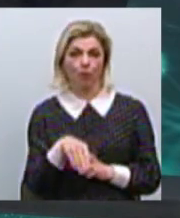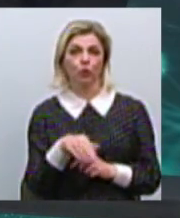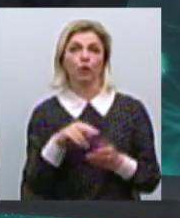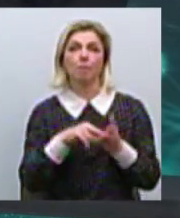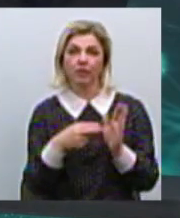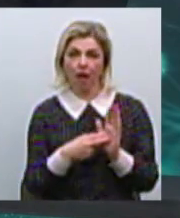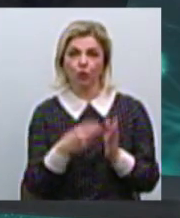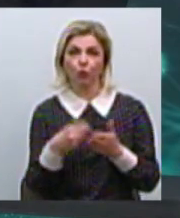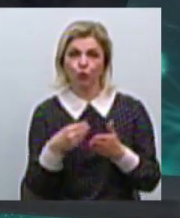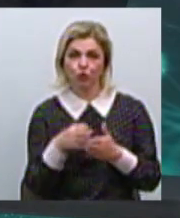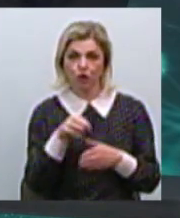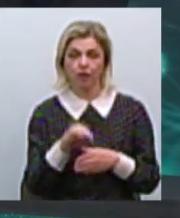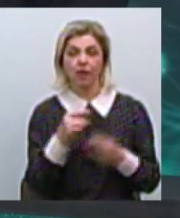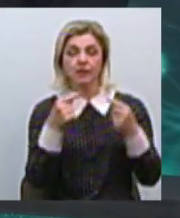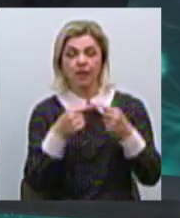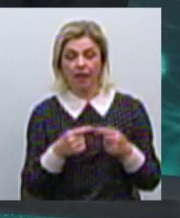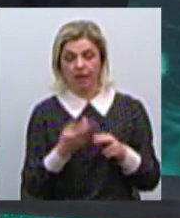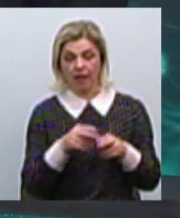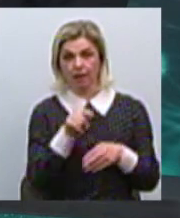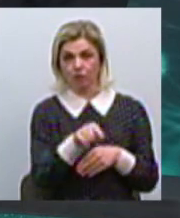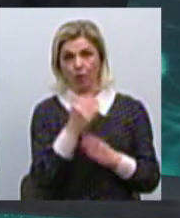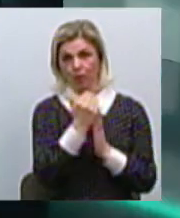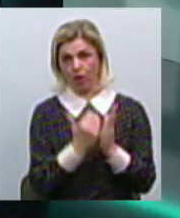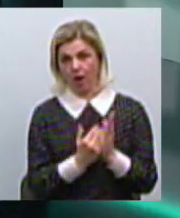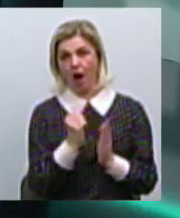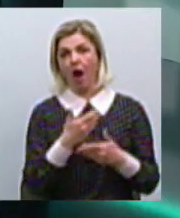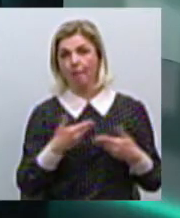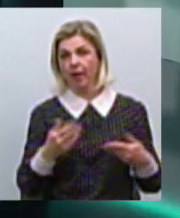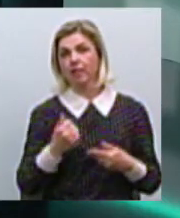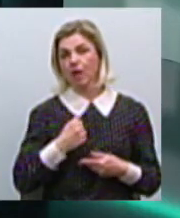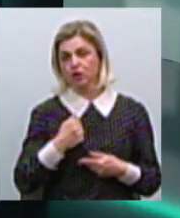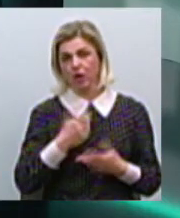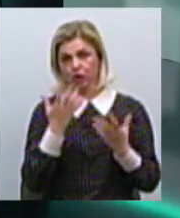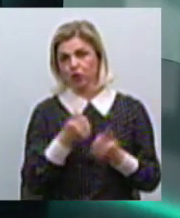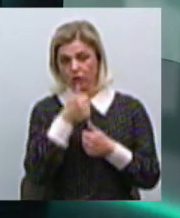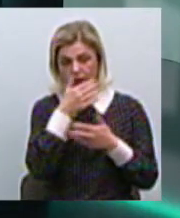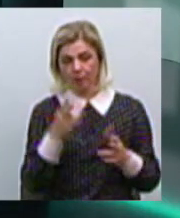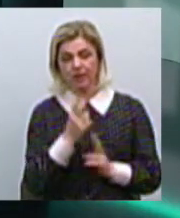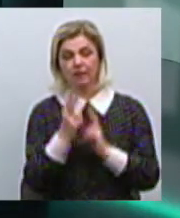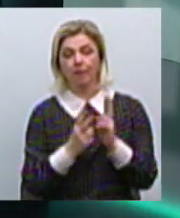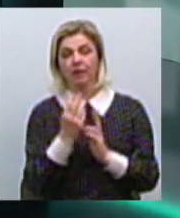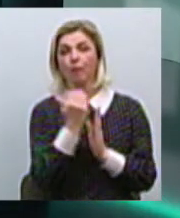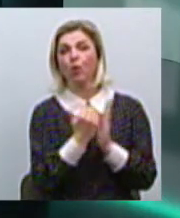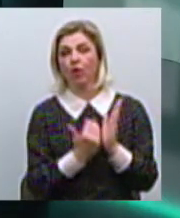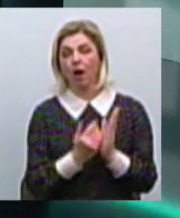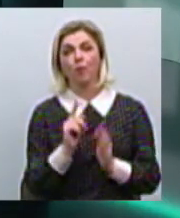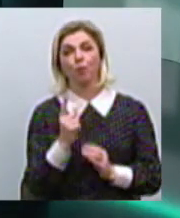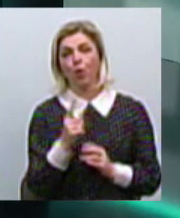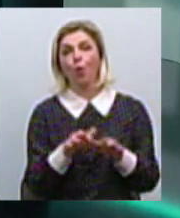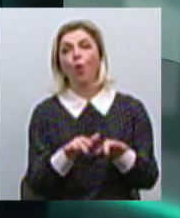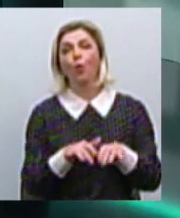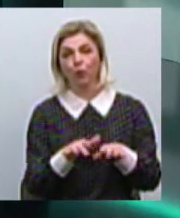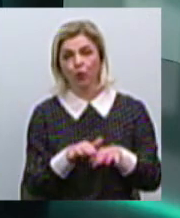там згідно з цією програмою, а у нас ми, на жаль, ще не змогли зміни до програми внести, бо, знаєте, комп'ютерна